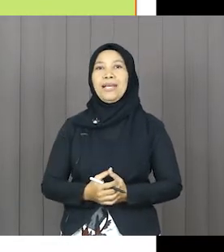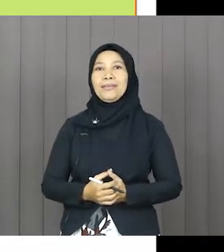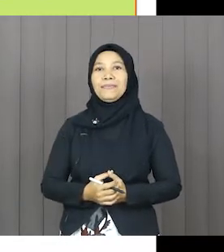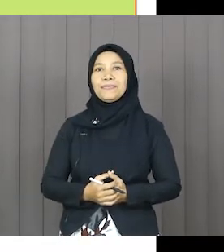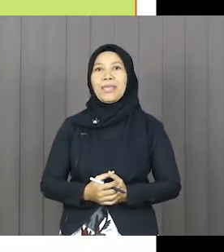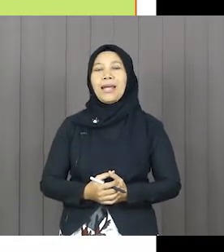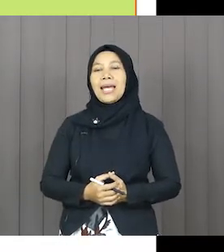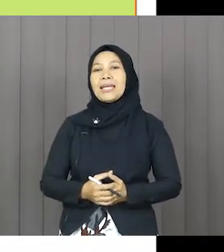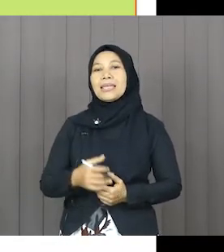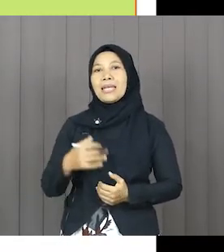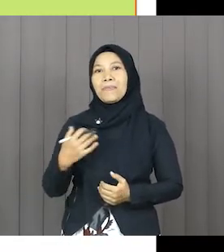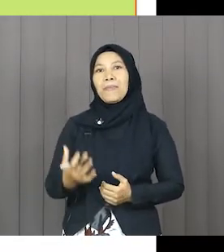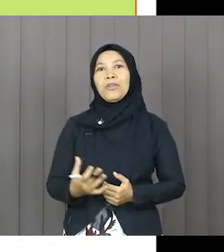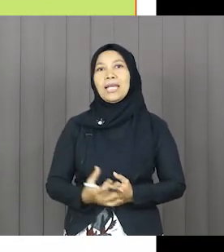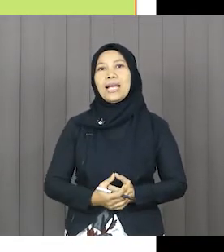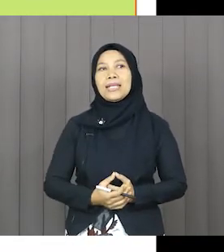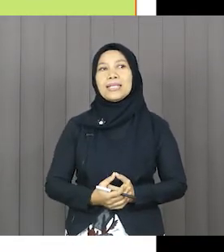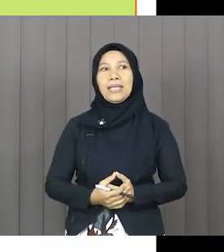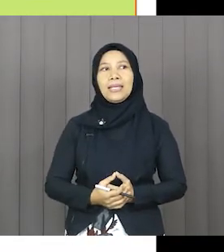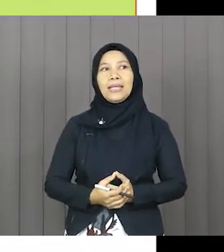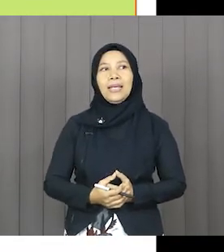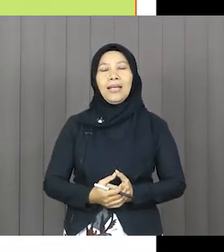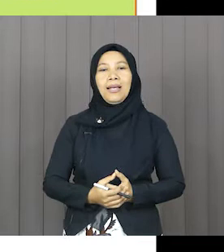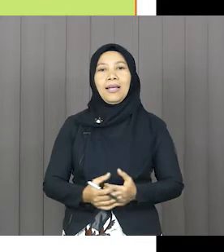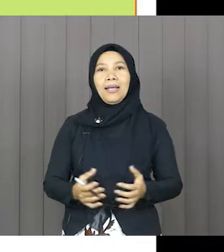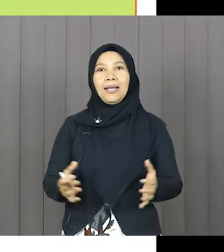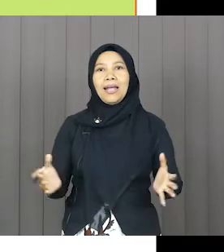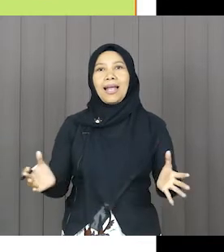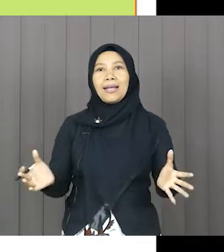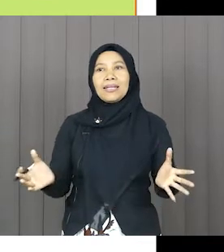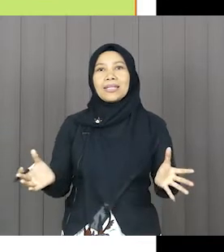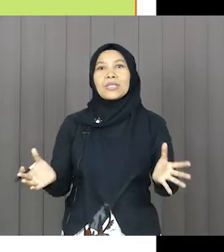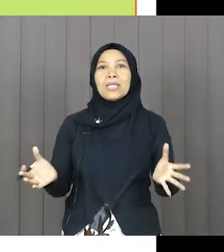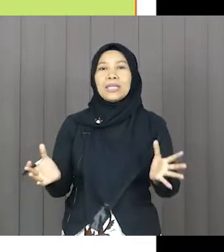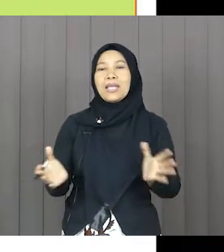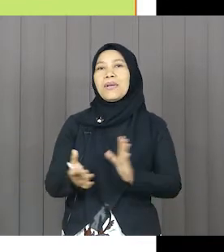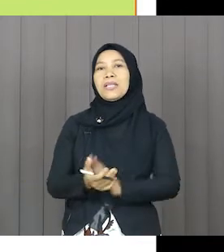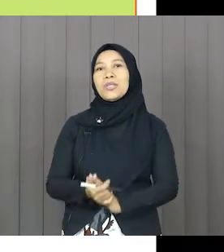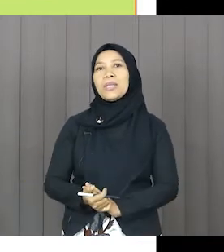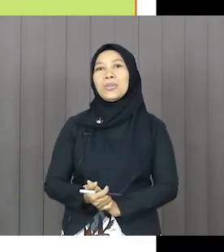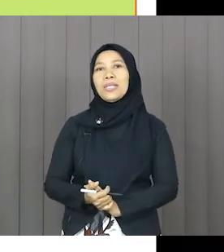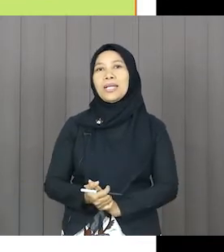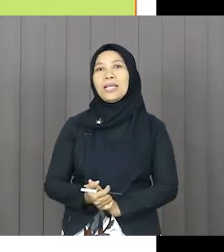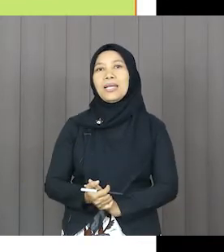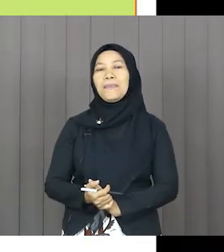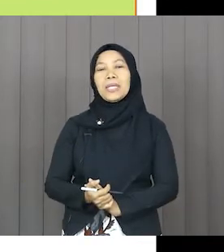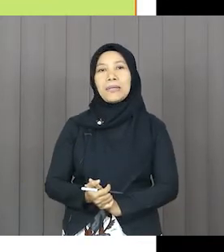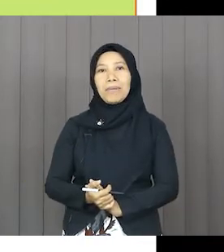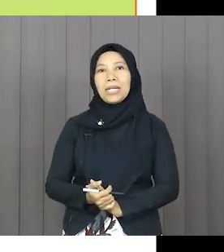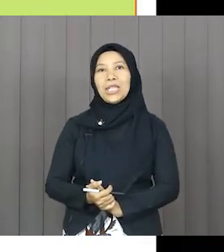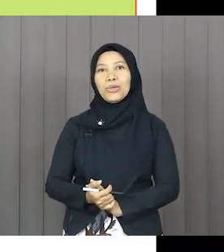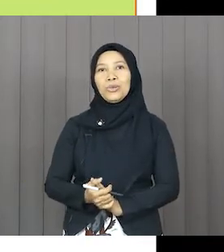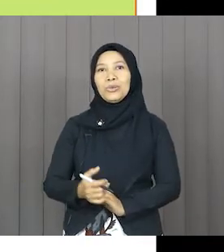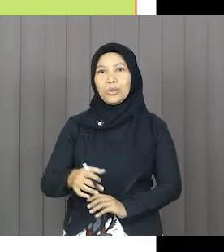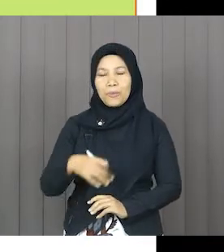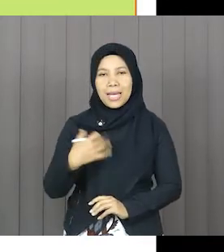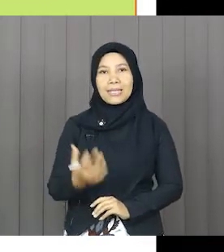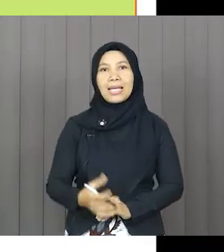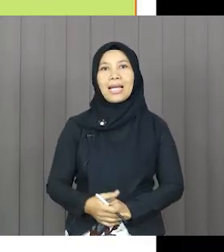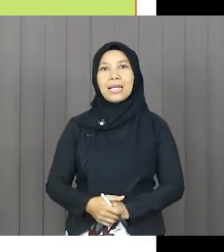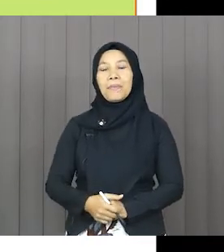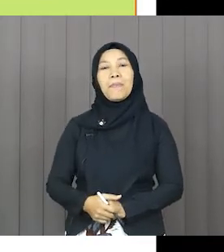menanamkan modal. Karena tanpa modal asing akan kesulitan bagi suatu negara berkembang itu